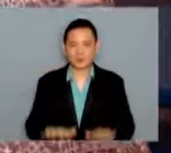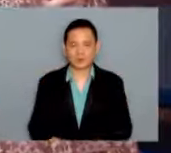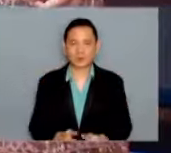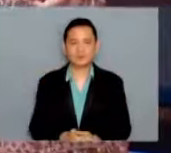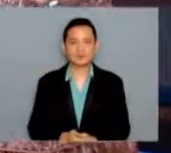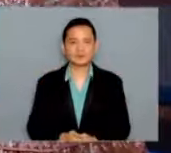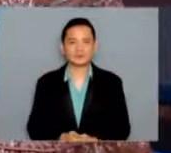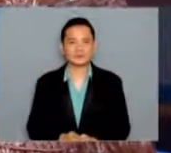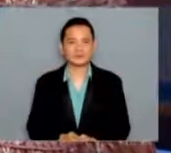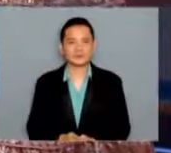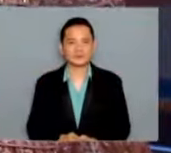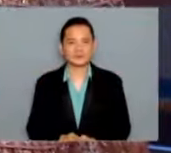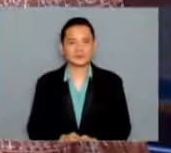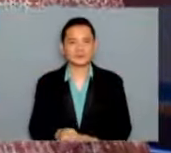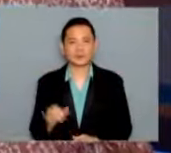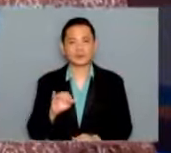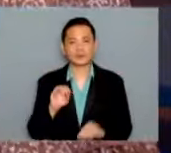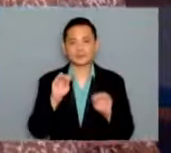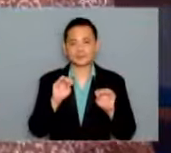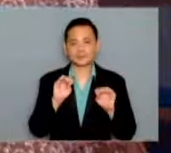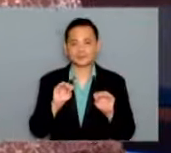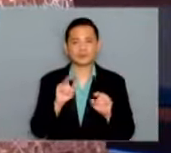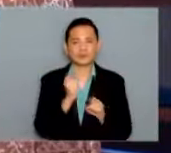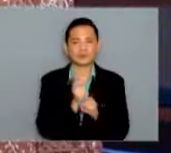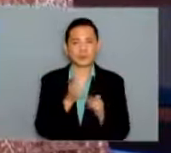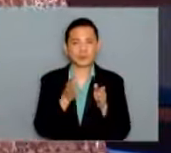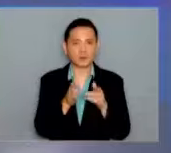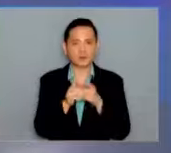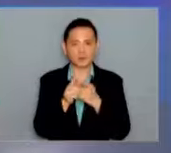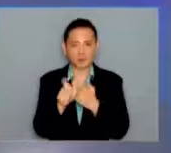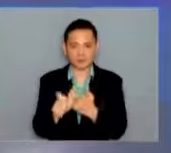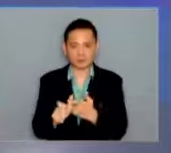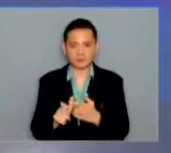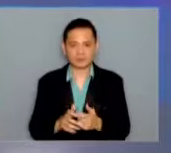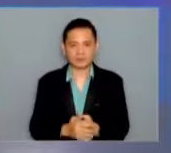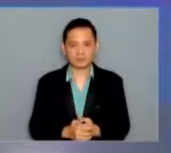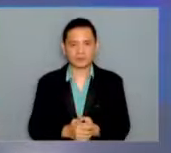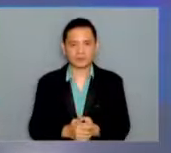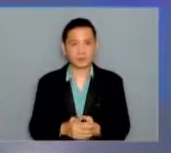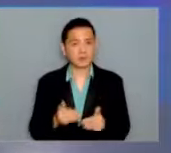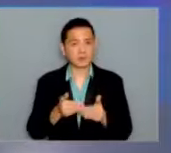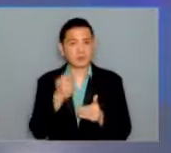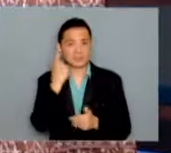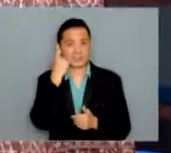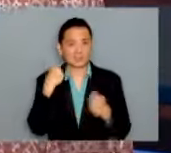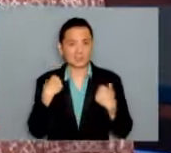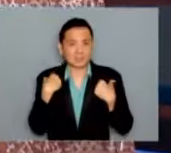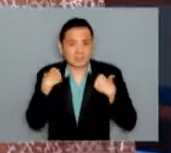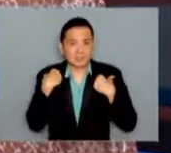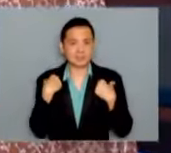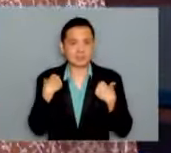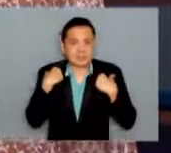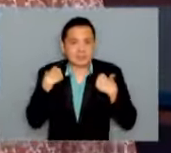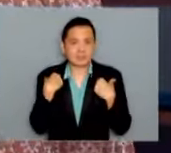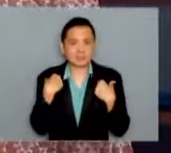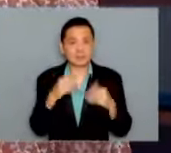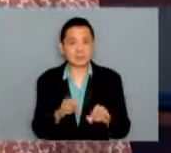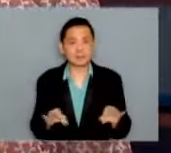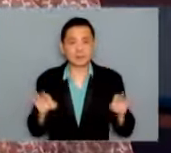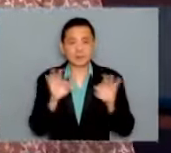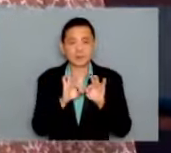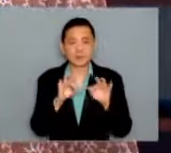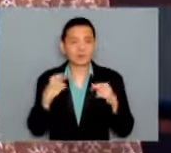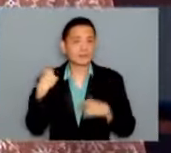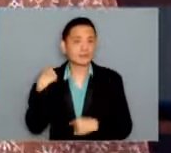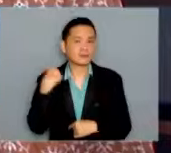Pero ituro ko na yung proper running. Yun. So, kanina winner up natin yung shoulder natin. Kasi very important. When you run, dapat naka-relax lang